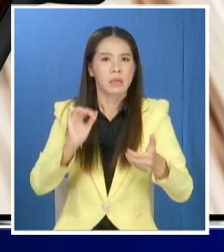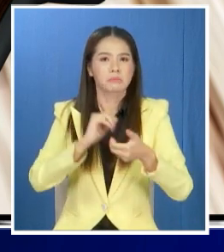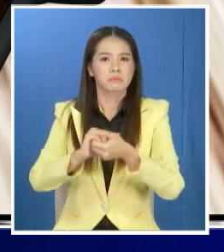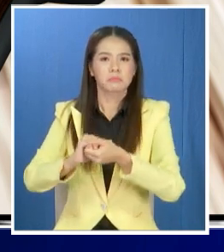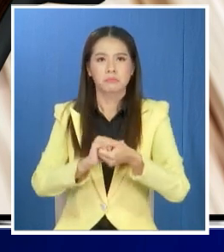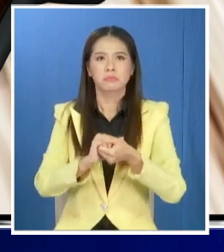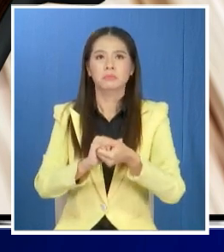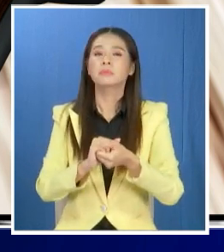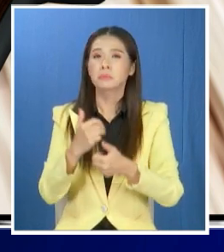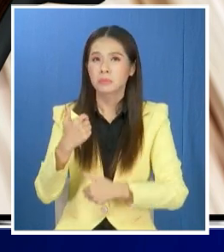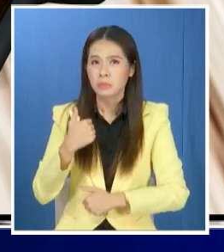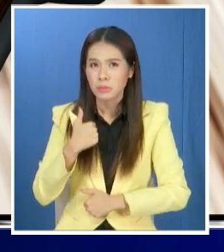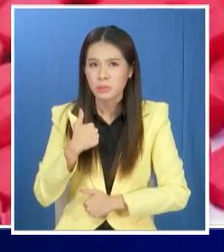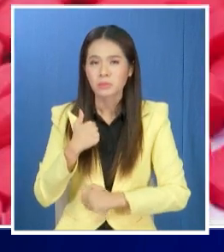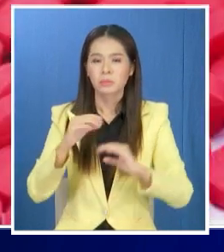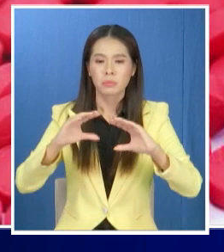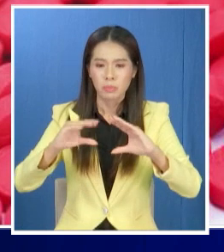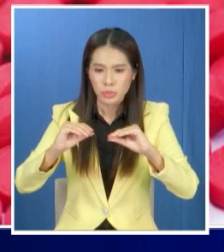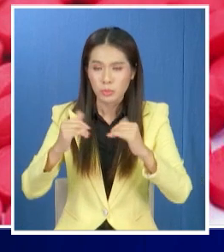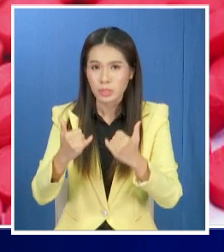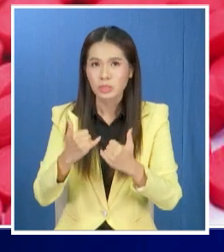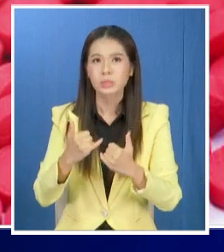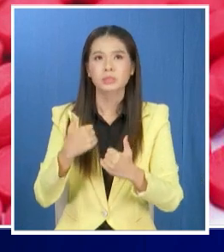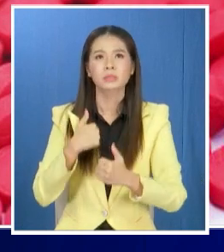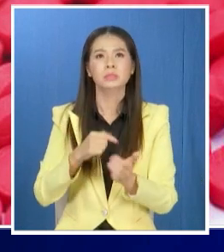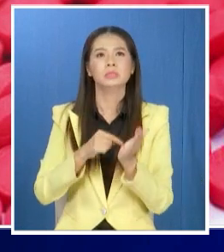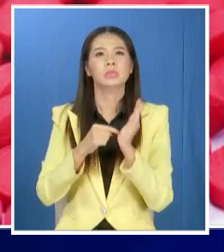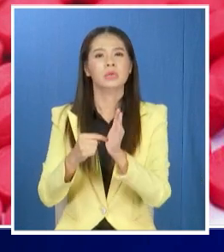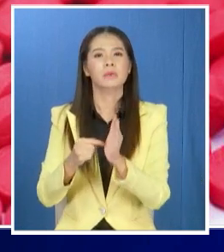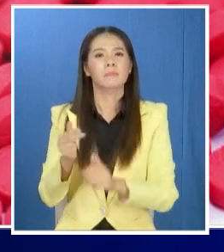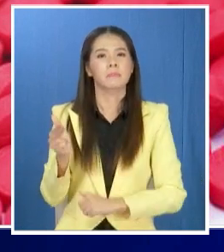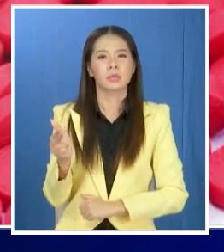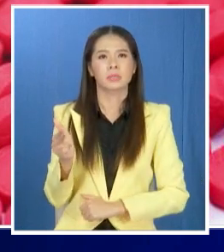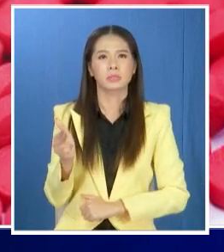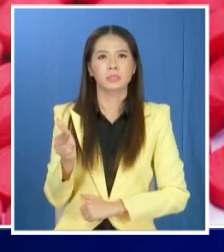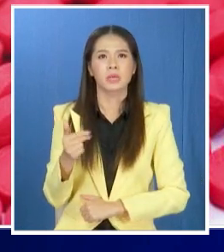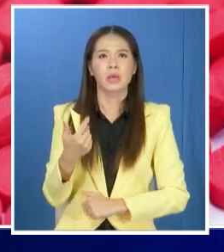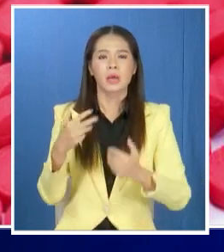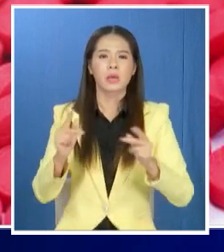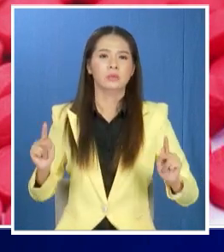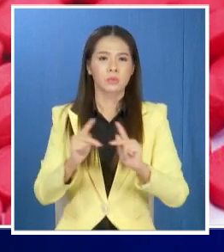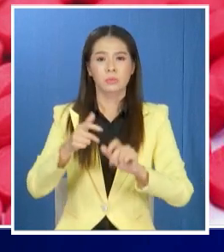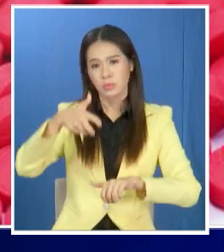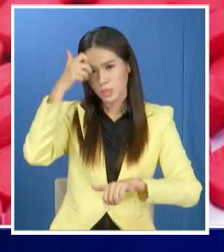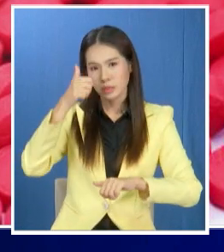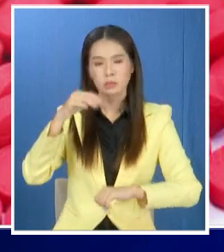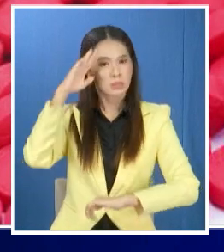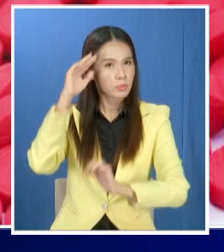ในเรื่องของประเด็นที่เกี่ยวข้องในการอธิบายในครั้งนี้ก็คือโดยเฉพาะเสนอของในเรื่องของปืนของจังหวัดไทย